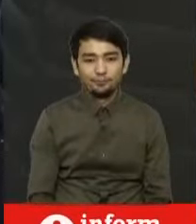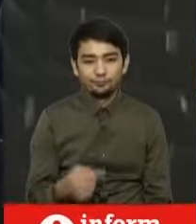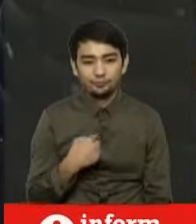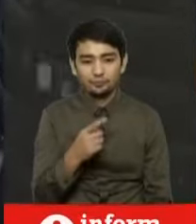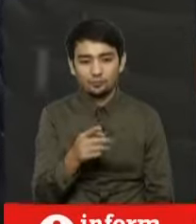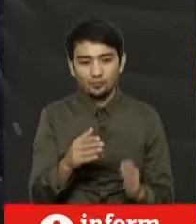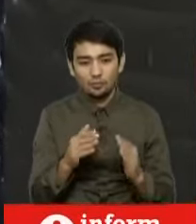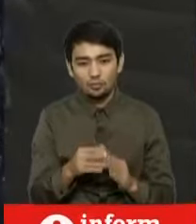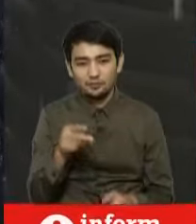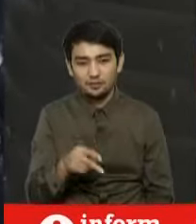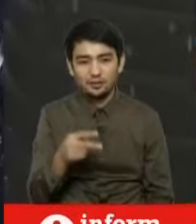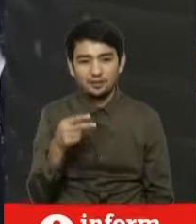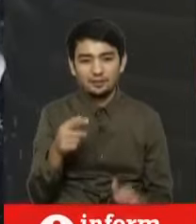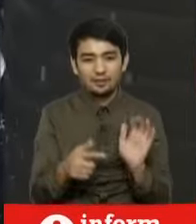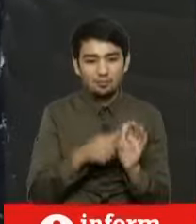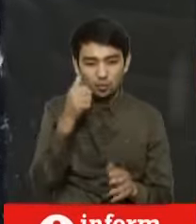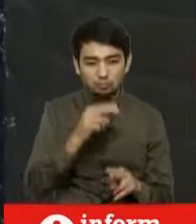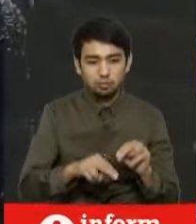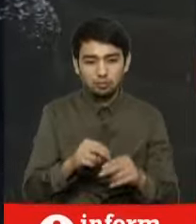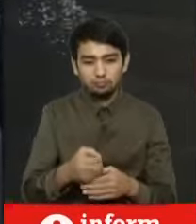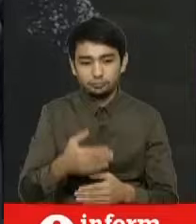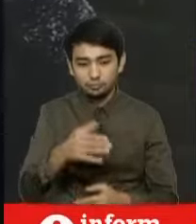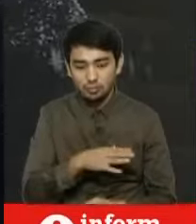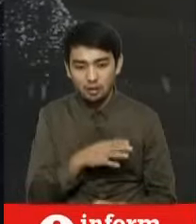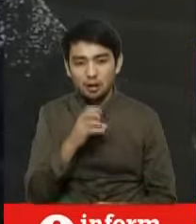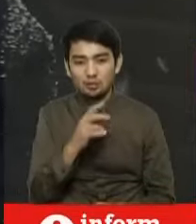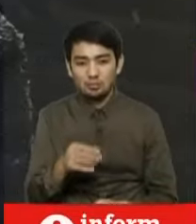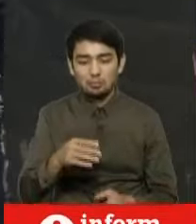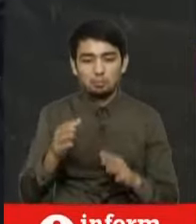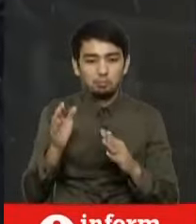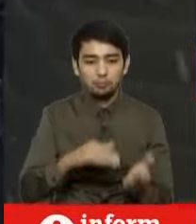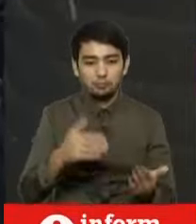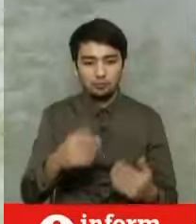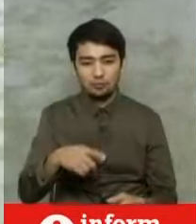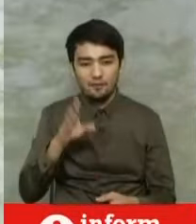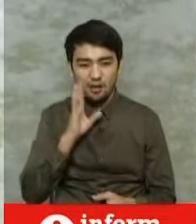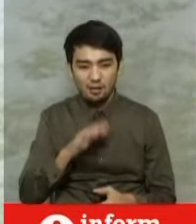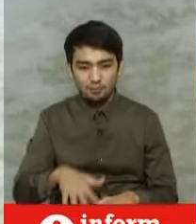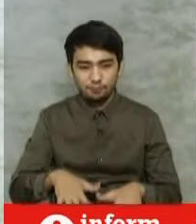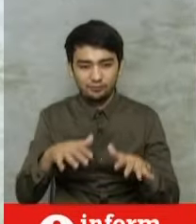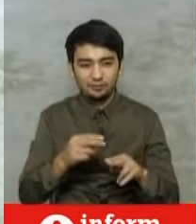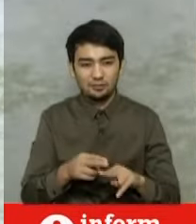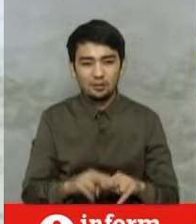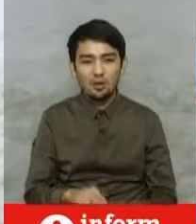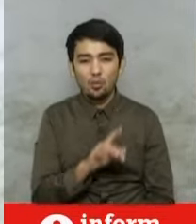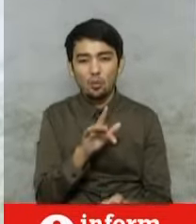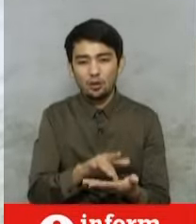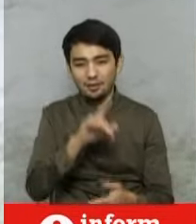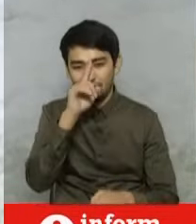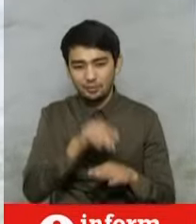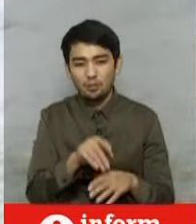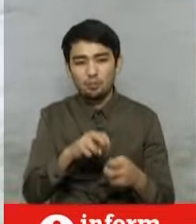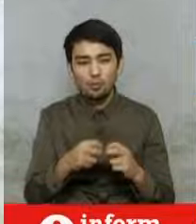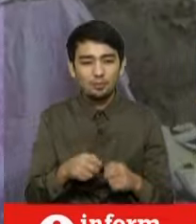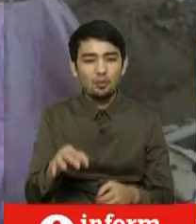құлап қалды да жер асты суының кесірінен. Мына ана астында ар жағында да су толып жатыр. Қала әкімі бұл мәселеден